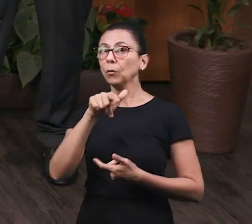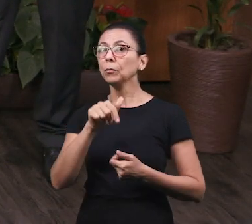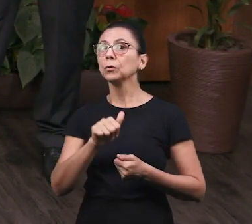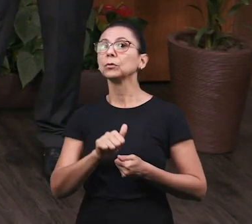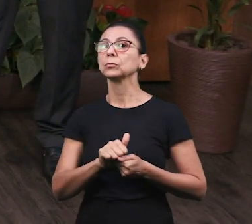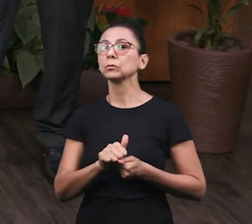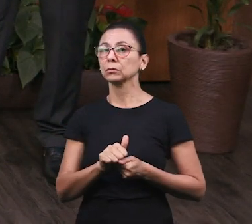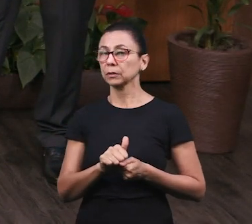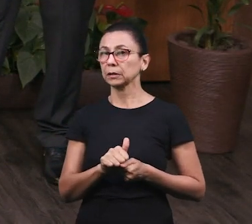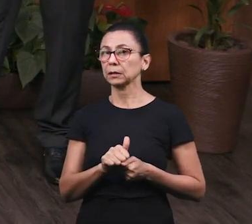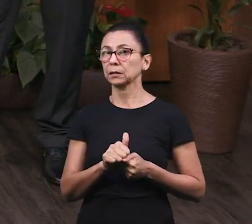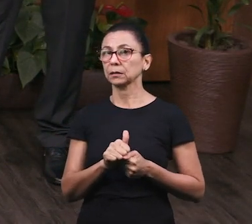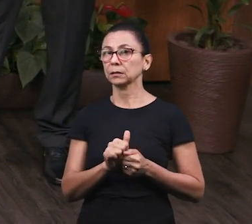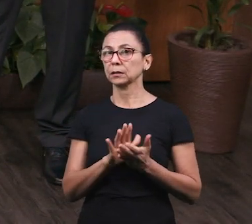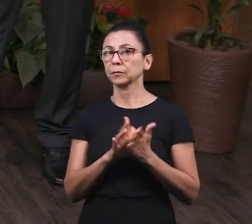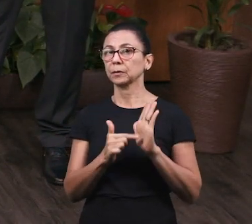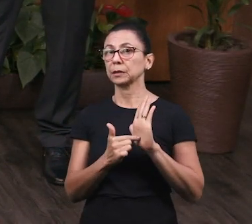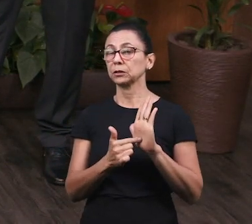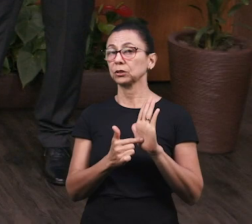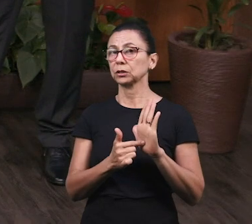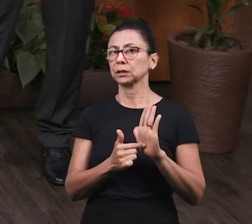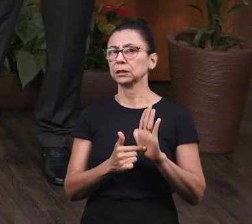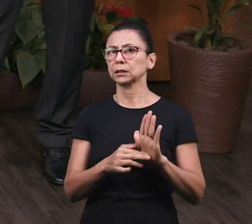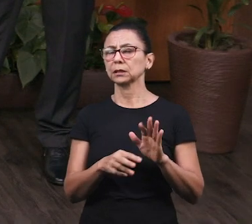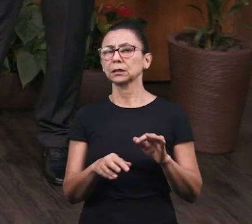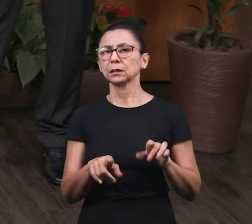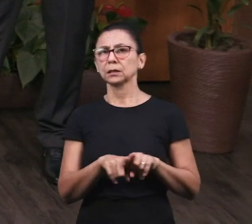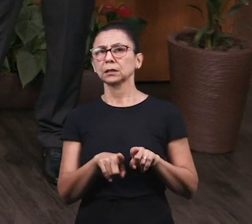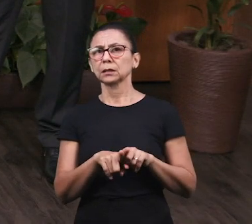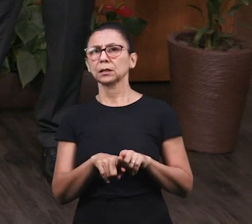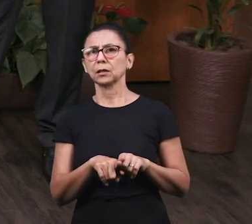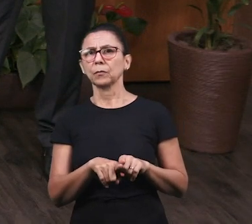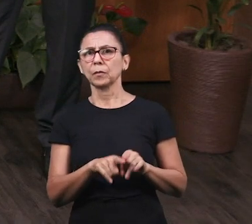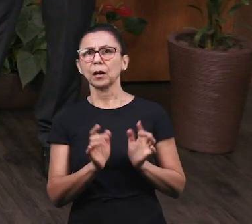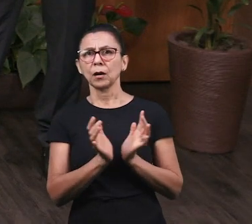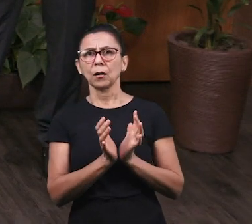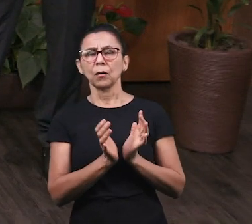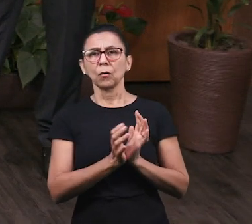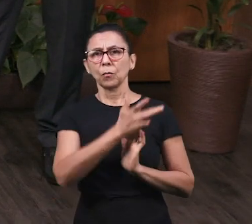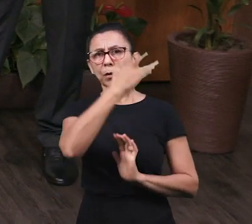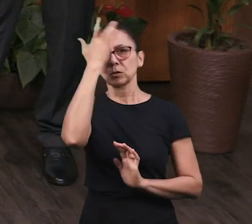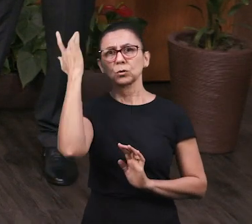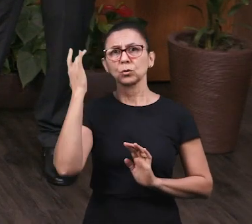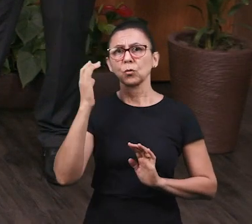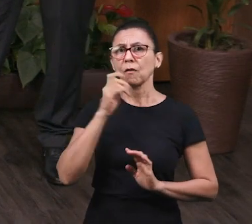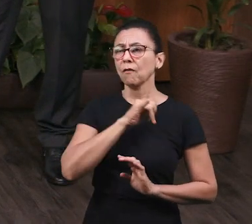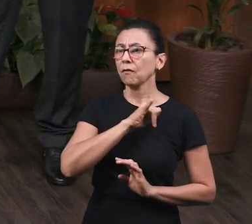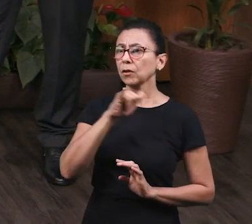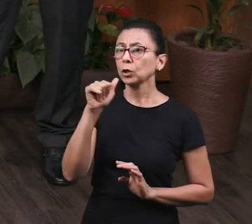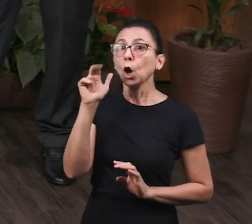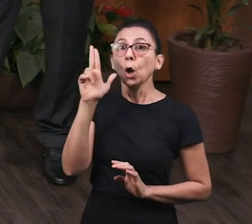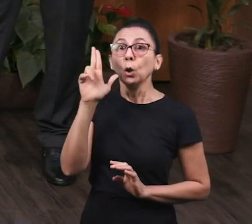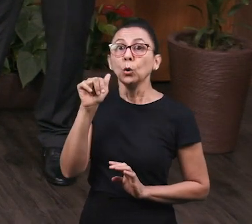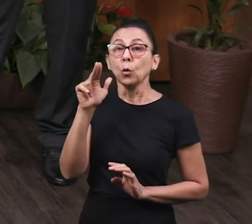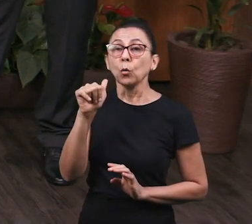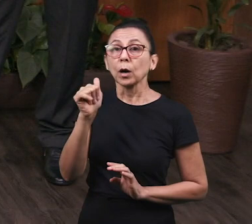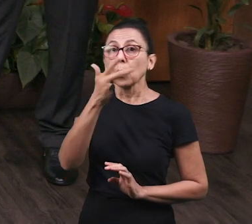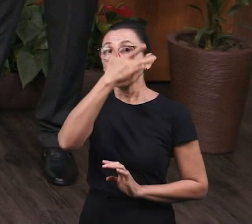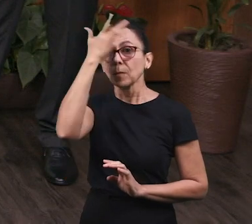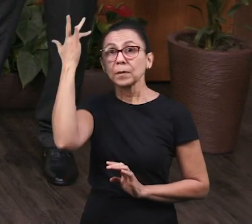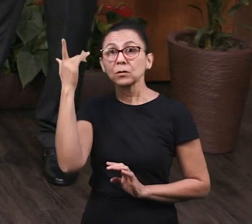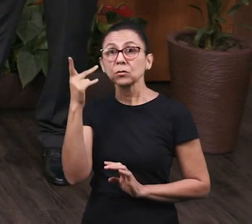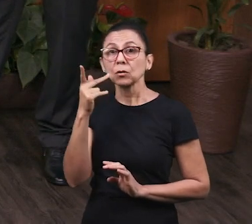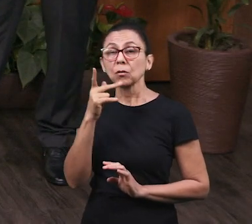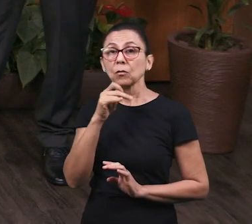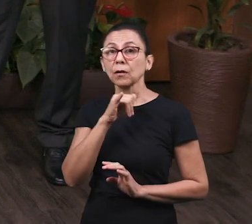phrase qui a été dite sur le Seigneur Jésus. Dans une autre occasion, un groupe de personnes a dit « Jamais aucun homme a parlé comme